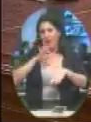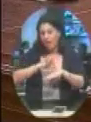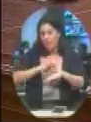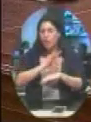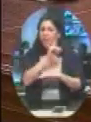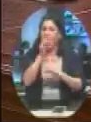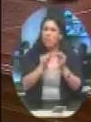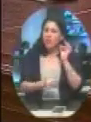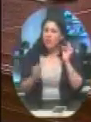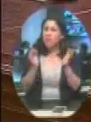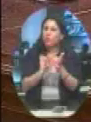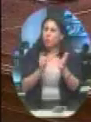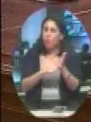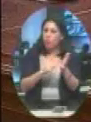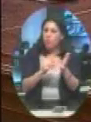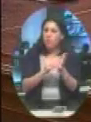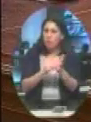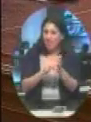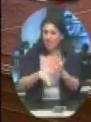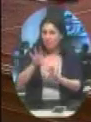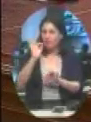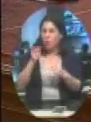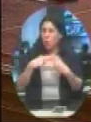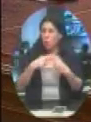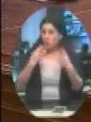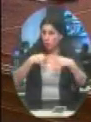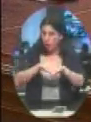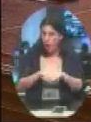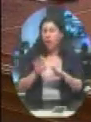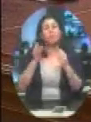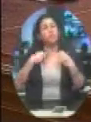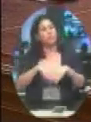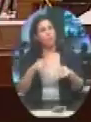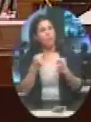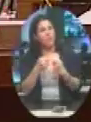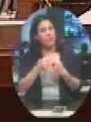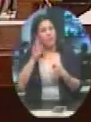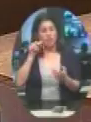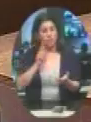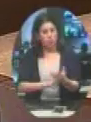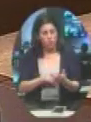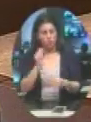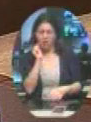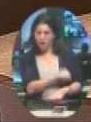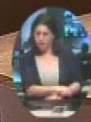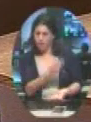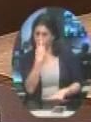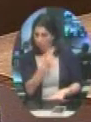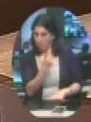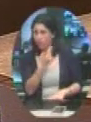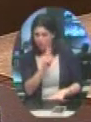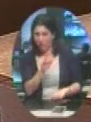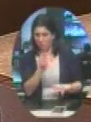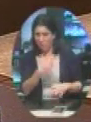פרטים הדרושים לאיתור קרובי משפחה. עם זאת, למשפחות הרלוונטיות יש זכות לבוא ולראות יותר ממה